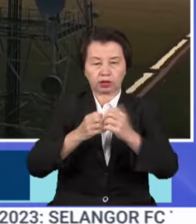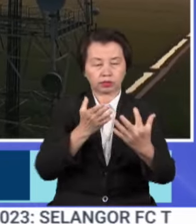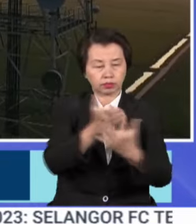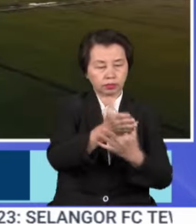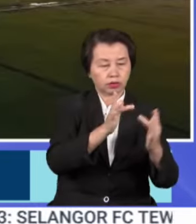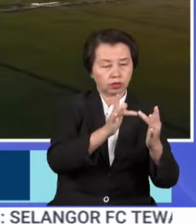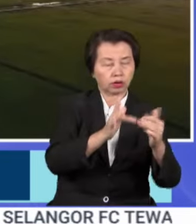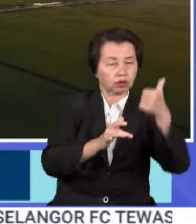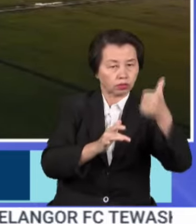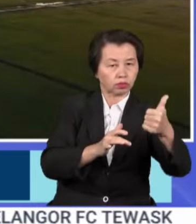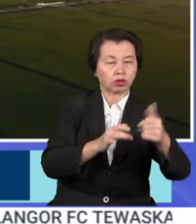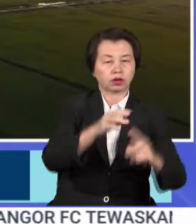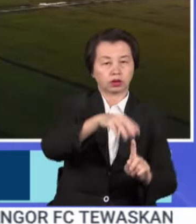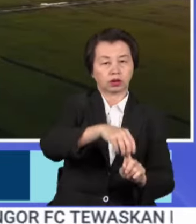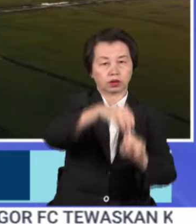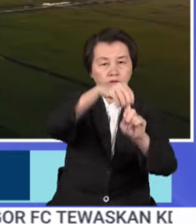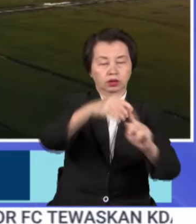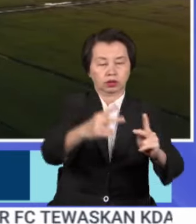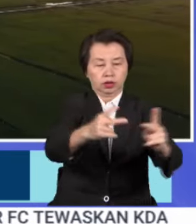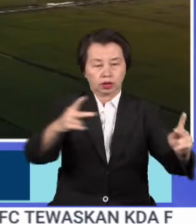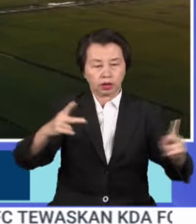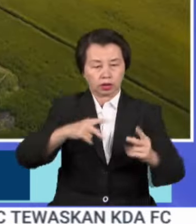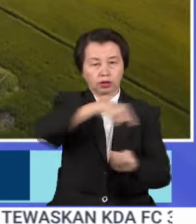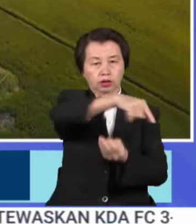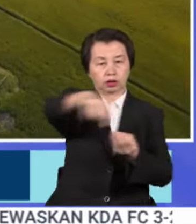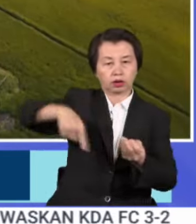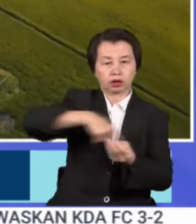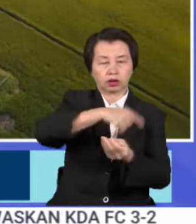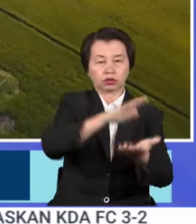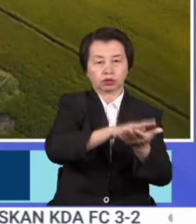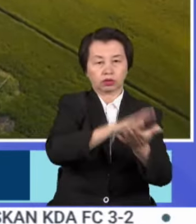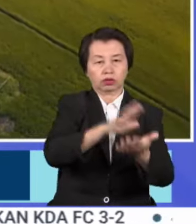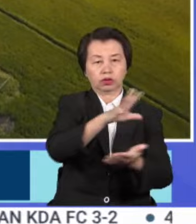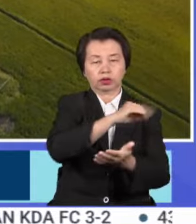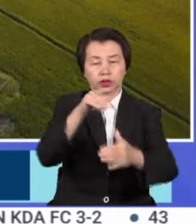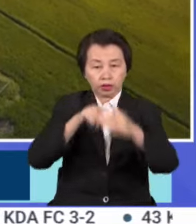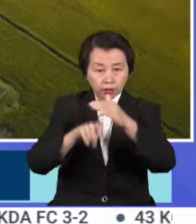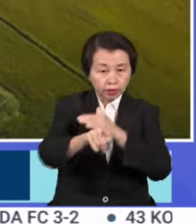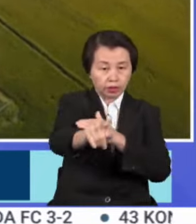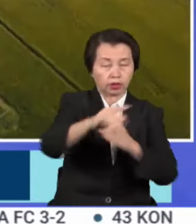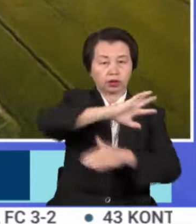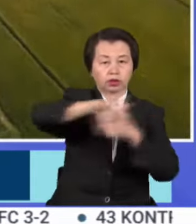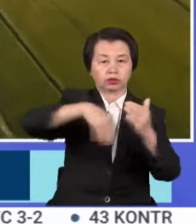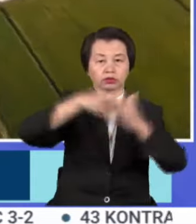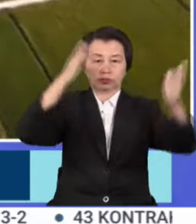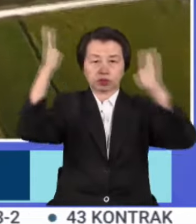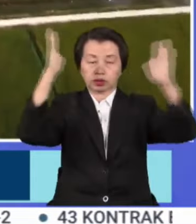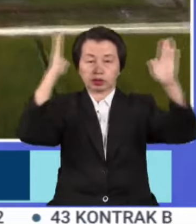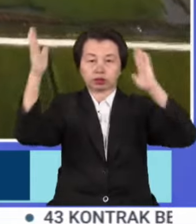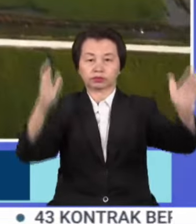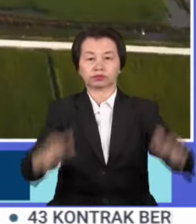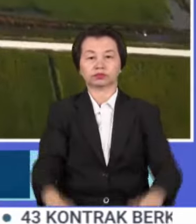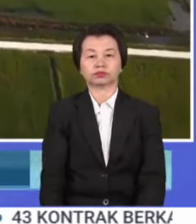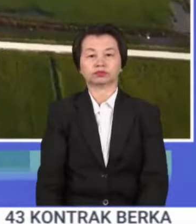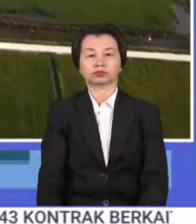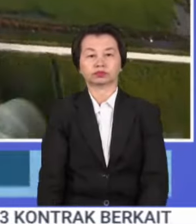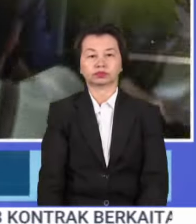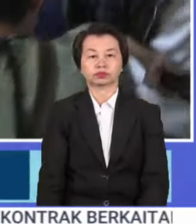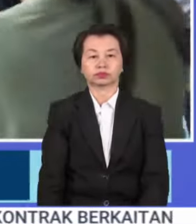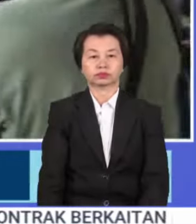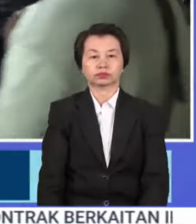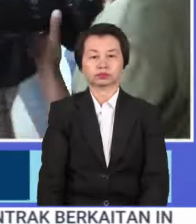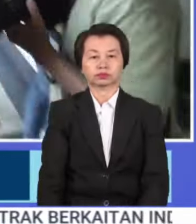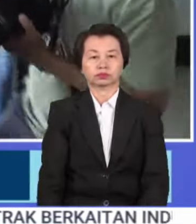internet berkualiti terutama kawasan sekitar sekolah dan di kawasan pedalaman seluruh negara. Seorang